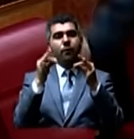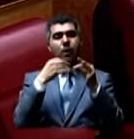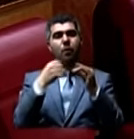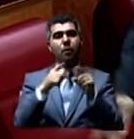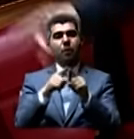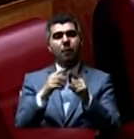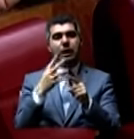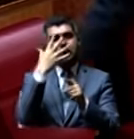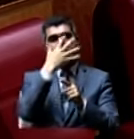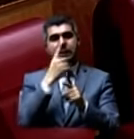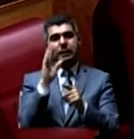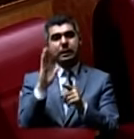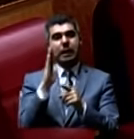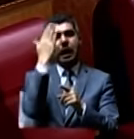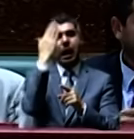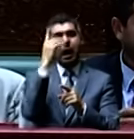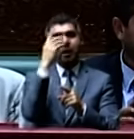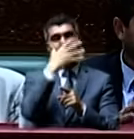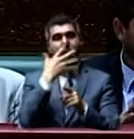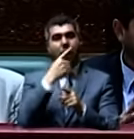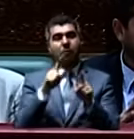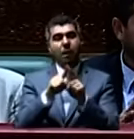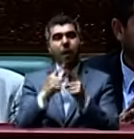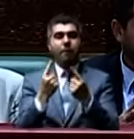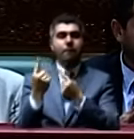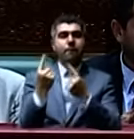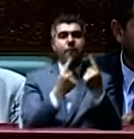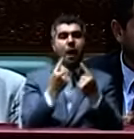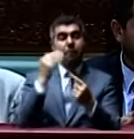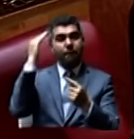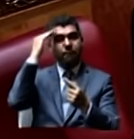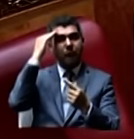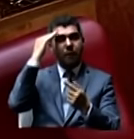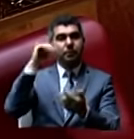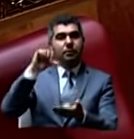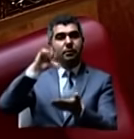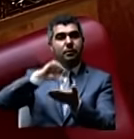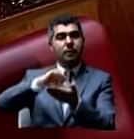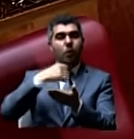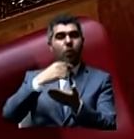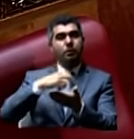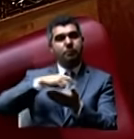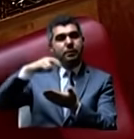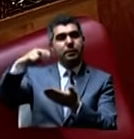وهذه بشرى للاخوان ان كنتفاوضوا الان ما بين دكار وما بين فاس، لان هذا كان مطلب من جهتهم ومطلب من